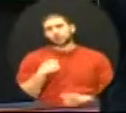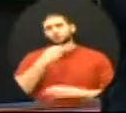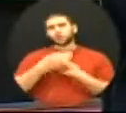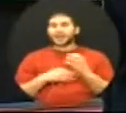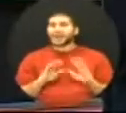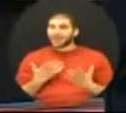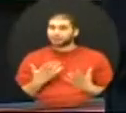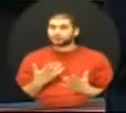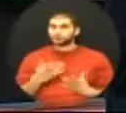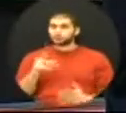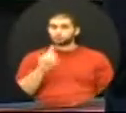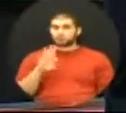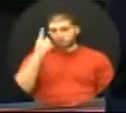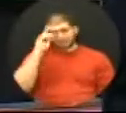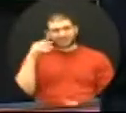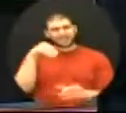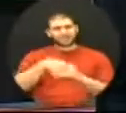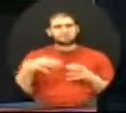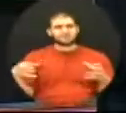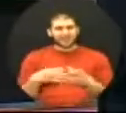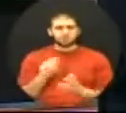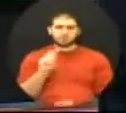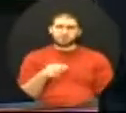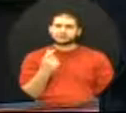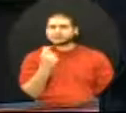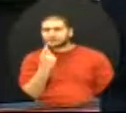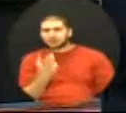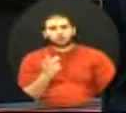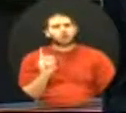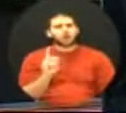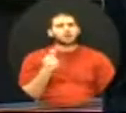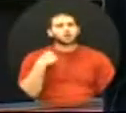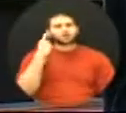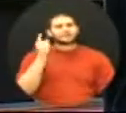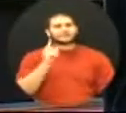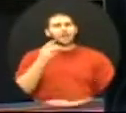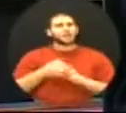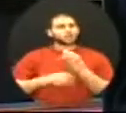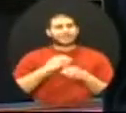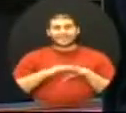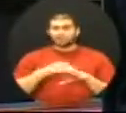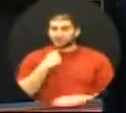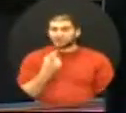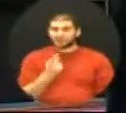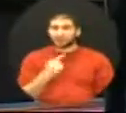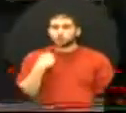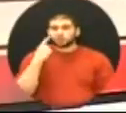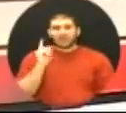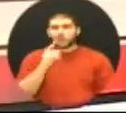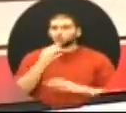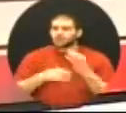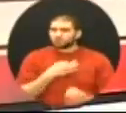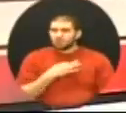עצמי, האם זוהיר ידע לאיזה מפלגה הוא מגיע כשהוא בא? עכשיו, זה קצת, את יודעת, כאילו בחוסר כבוד. לא, לא, אני חושבת שלא זאת השאלה. סליחה שאני אומרת לך את זה, אבל נדמה לי שלא זאת